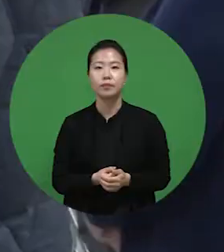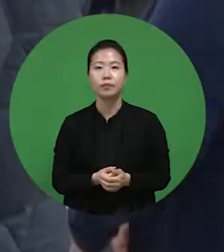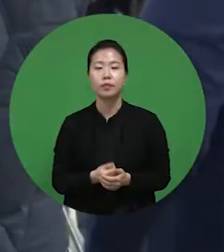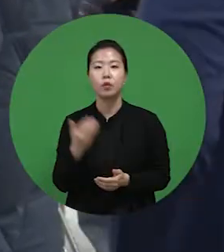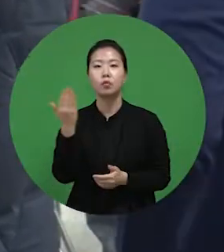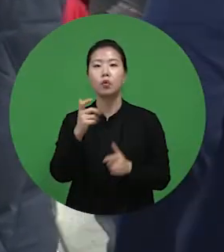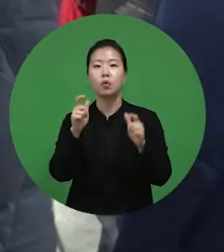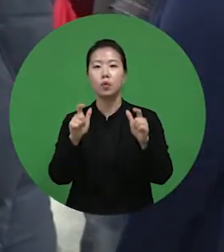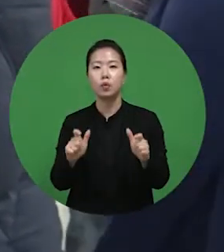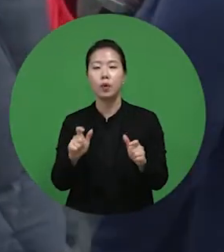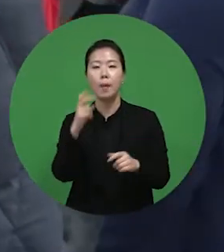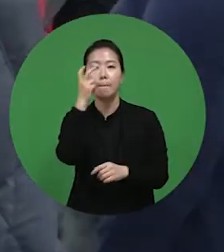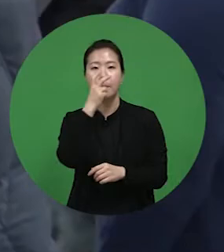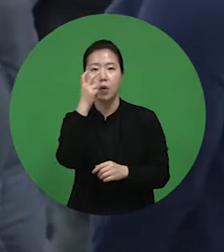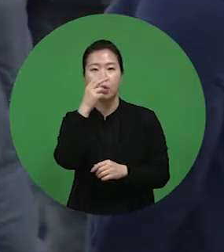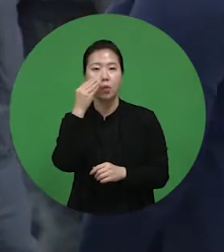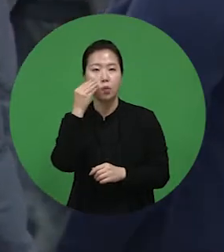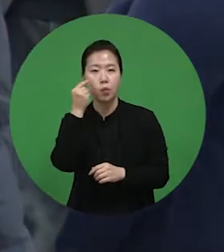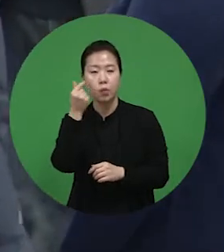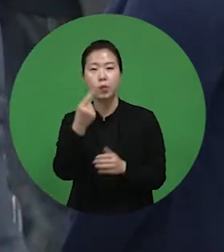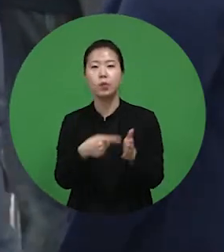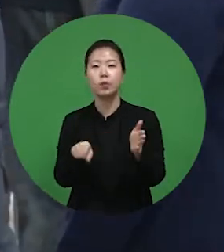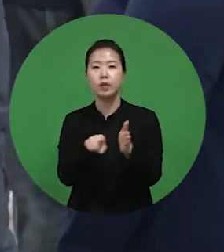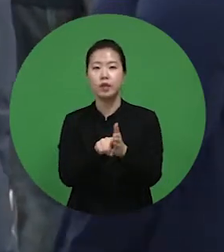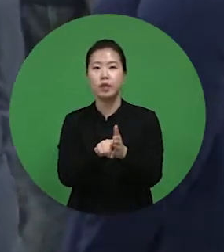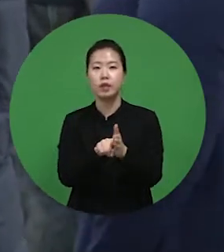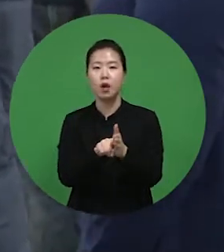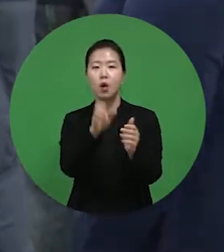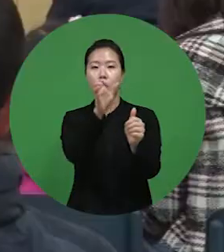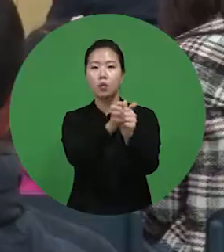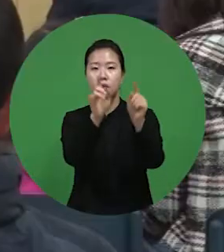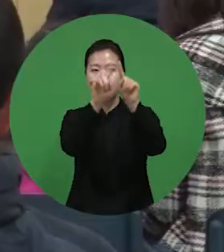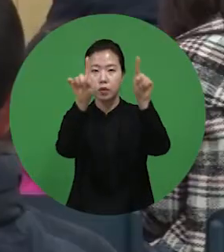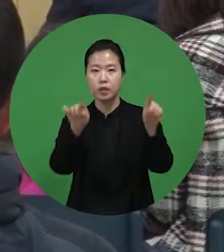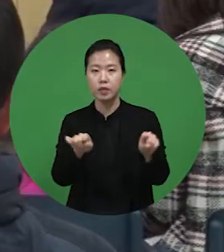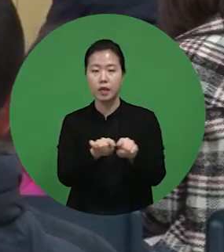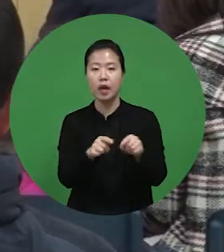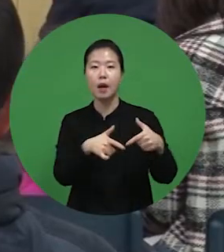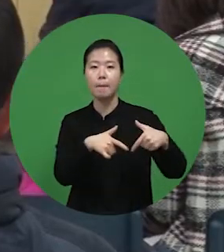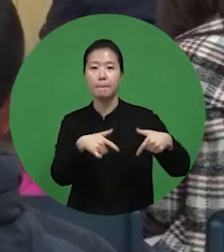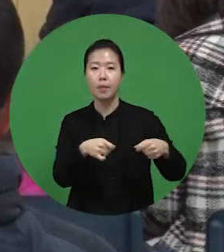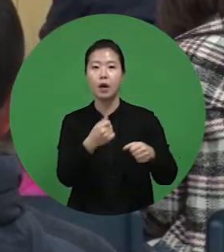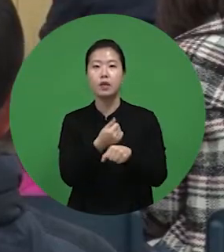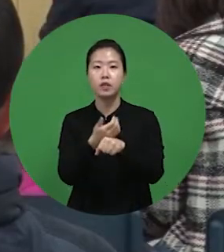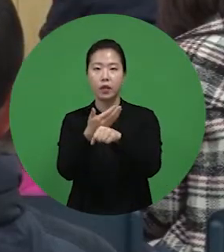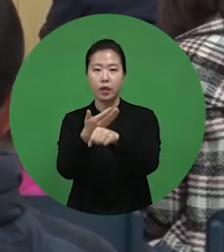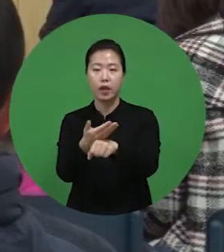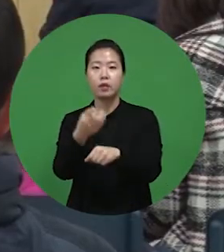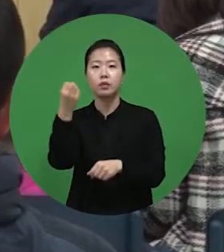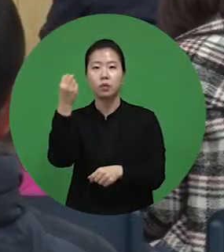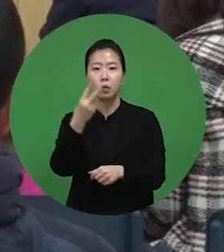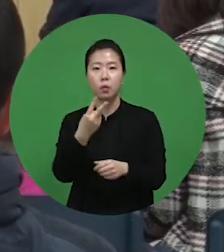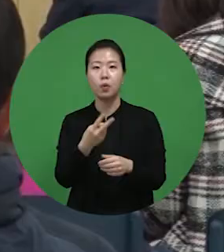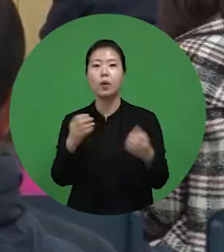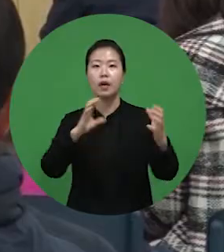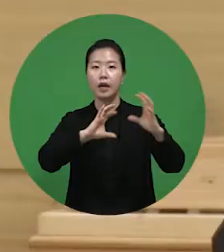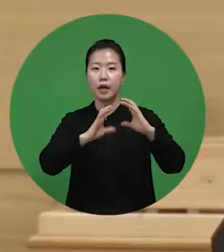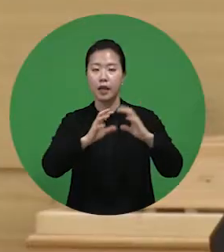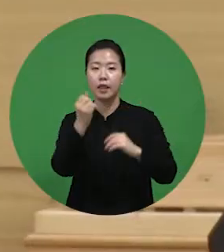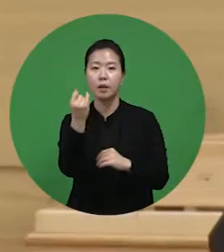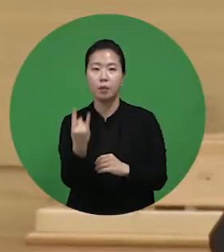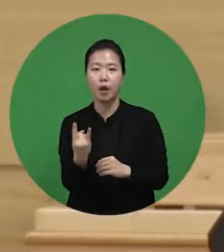열렸습니다. 구로구는 모니터 운영 활성화를 위해 위촉장과 명찰 전달뿐만